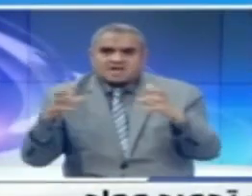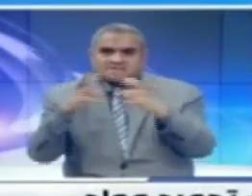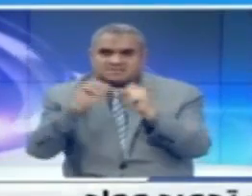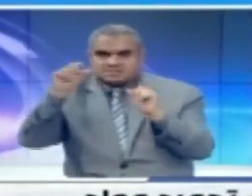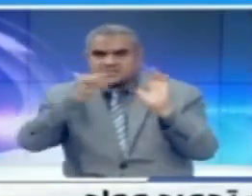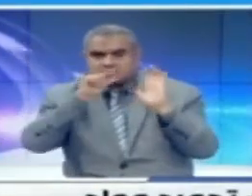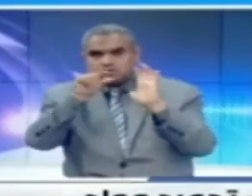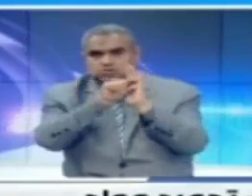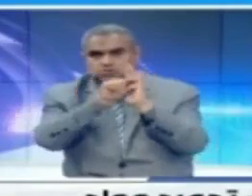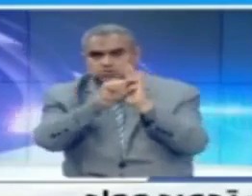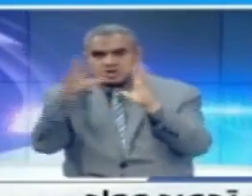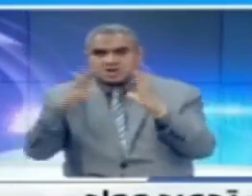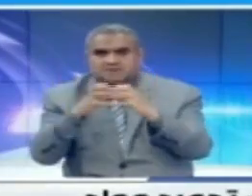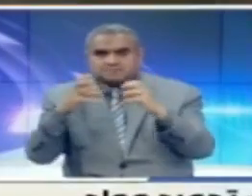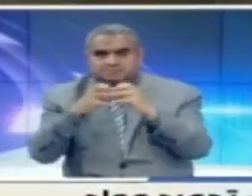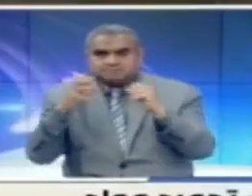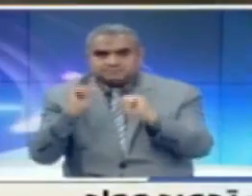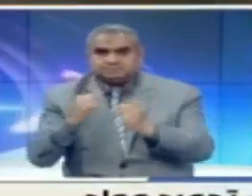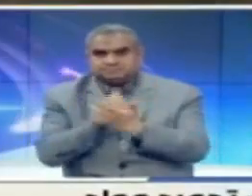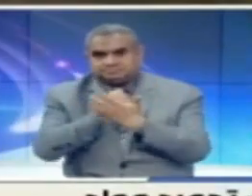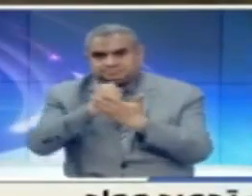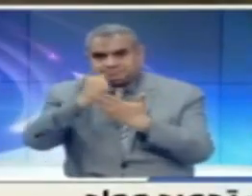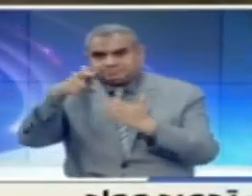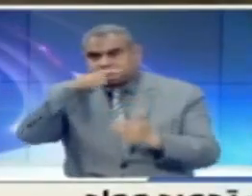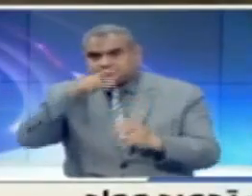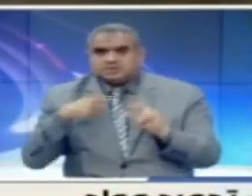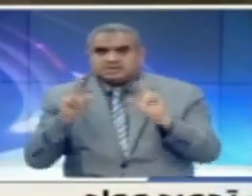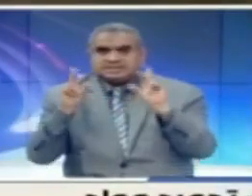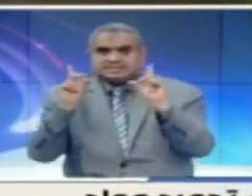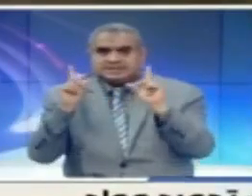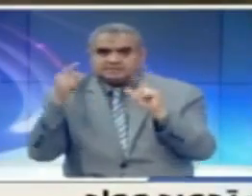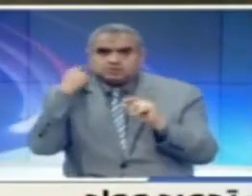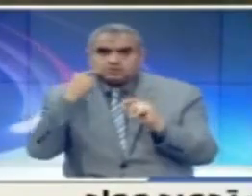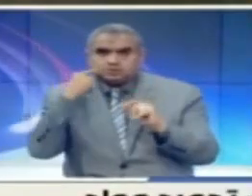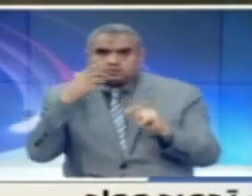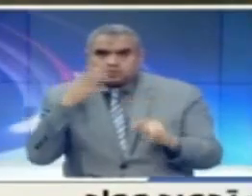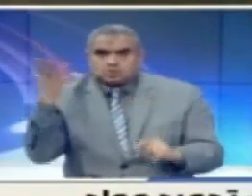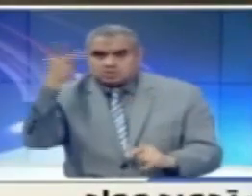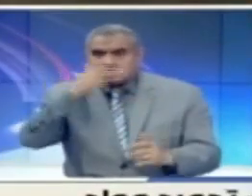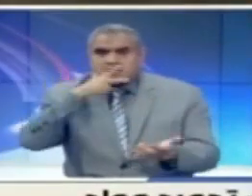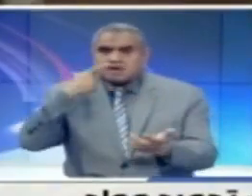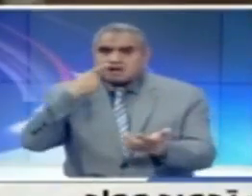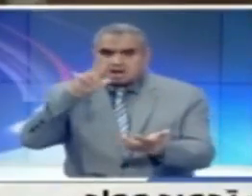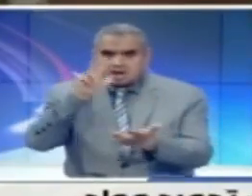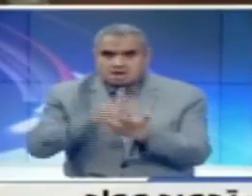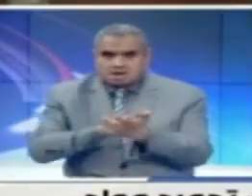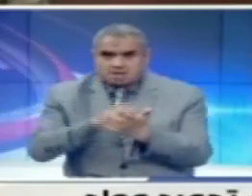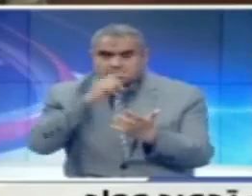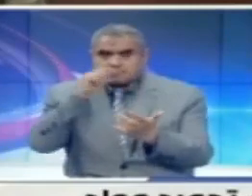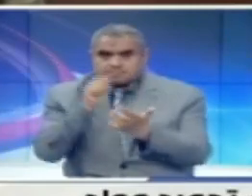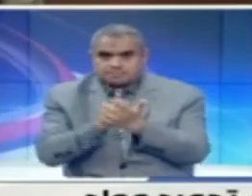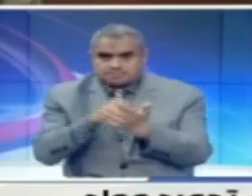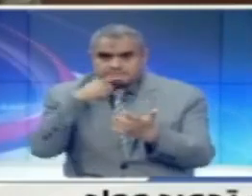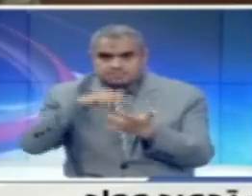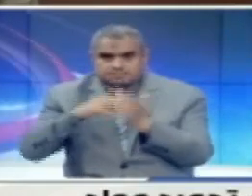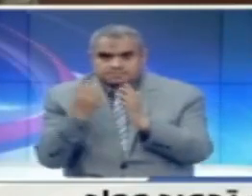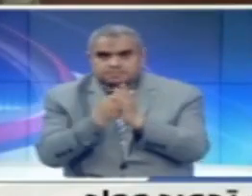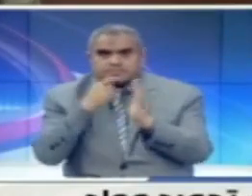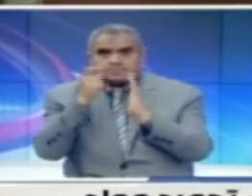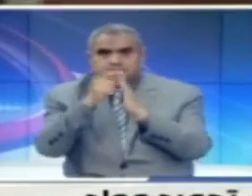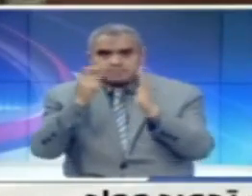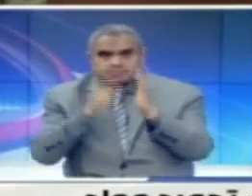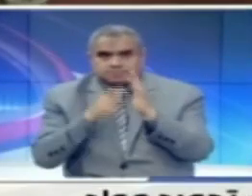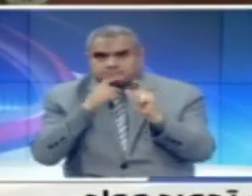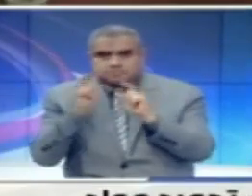مواد الوثيقة الدستورية بالسودان. وقد ذكر تلفزيون السودان أن القرار أكد الالتزام